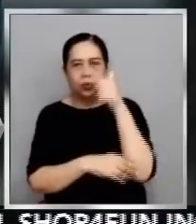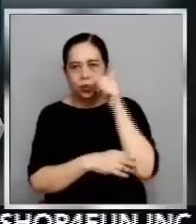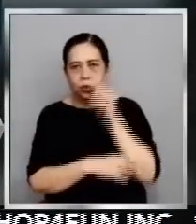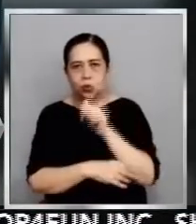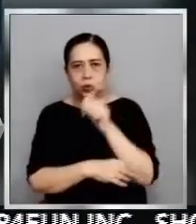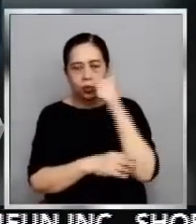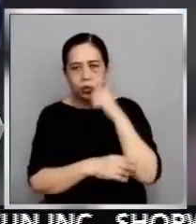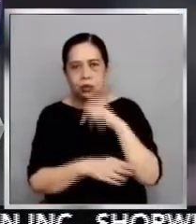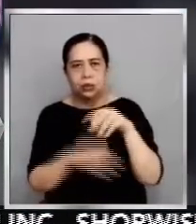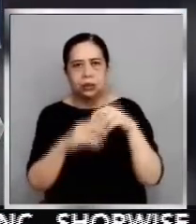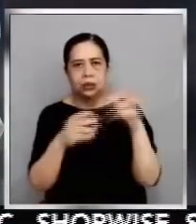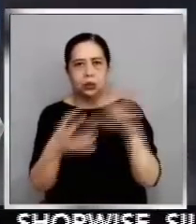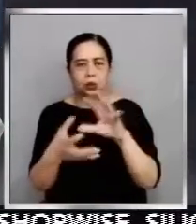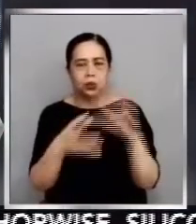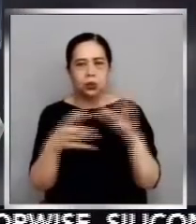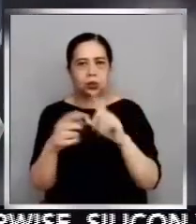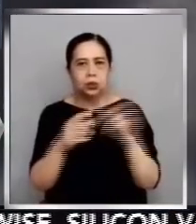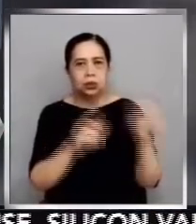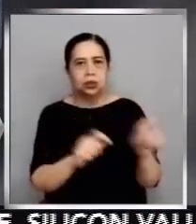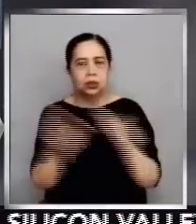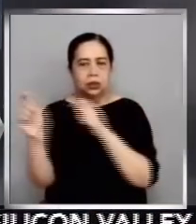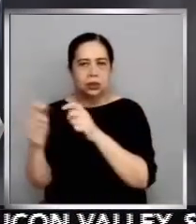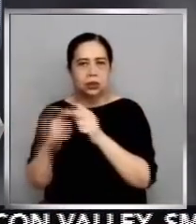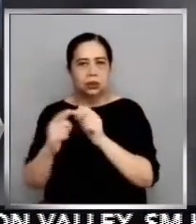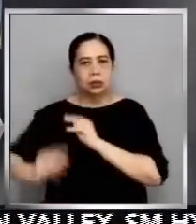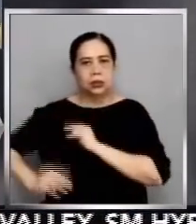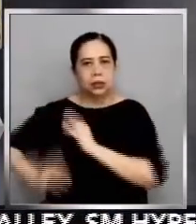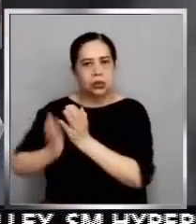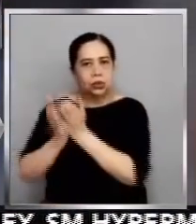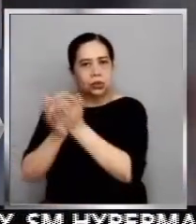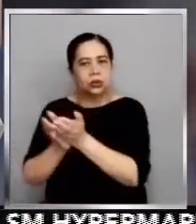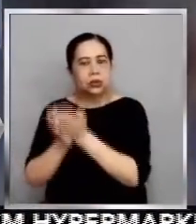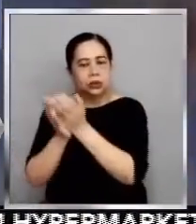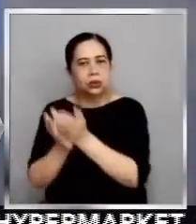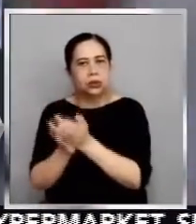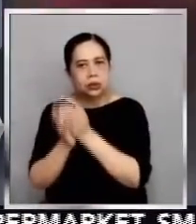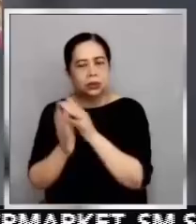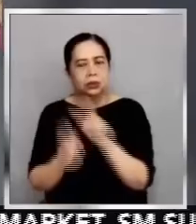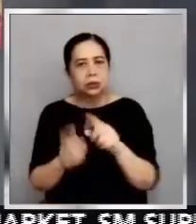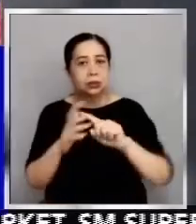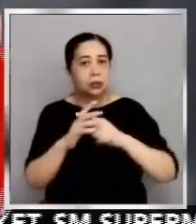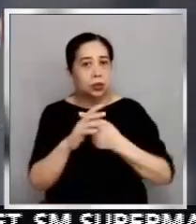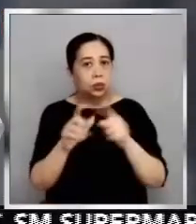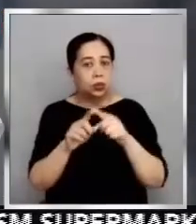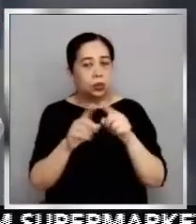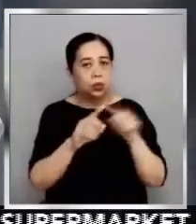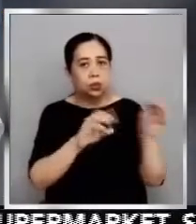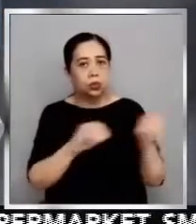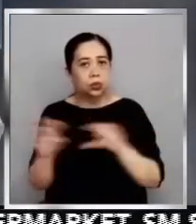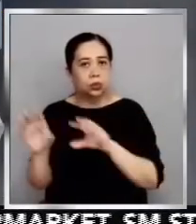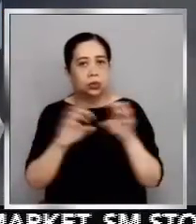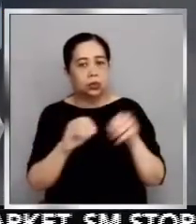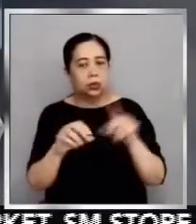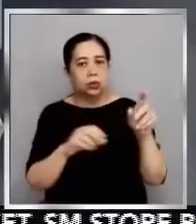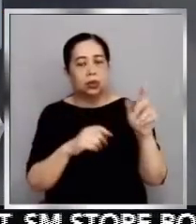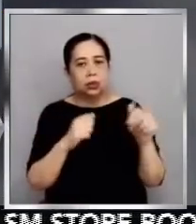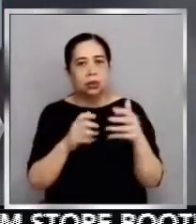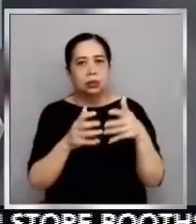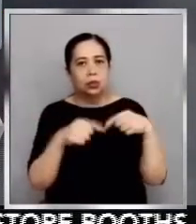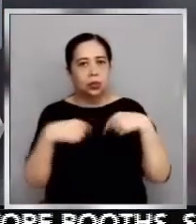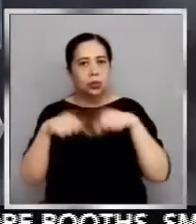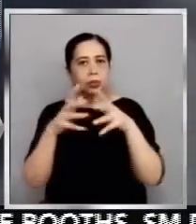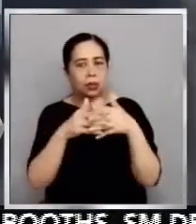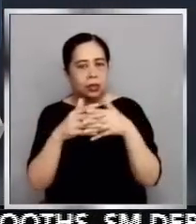sigalot doon, isinakay sa Saudi military ship ang mga evacuee. Nagsimula na rin mag-evacuate ang kanilang mamamaya ng Amerika,